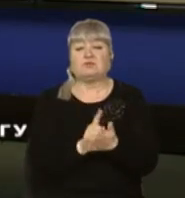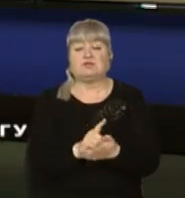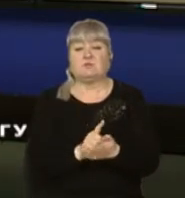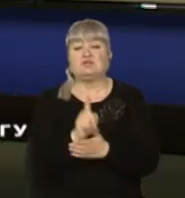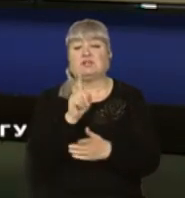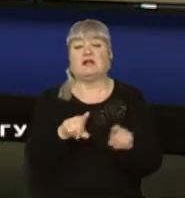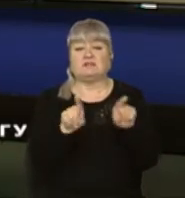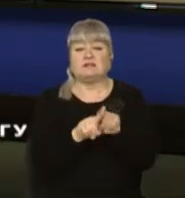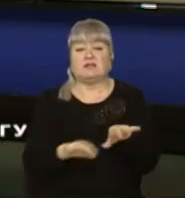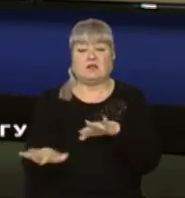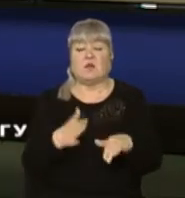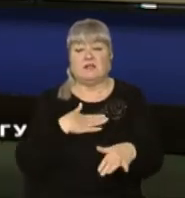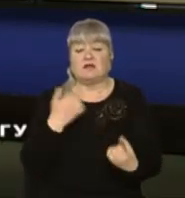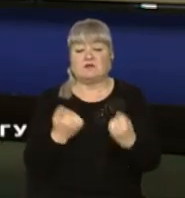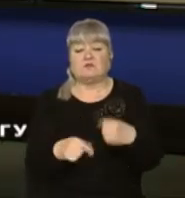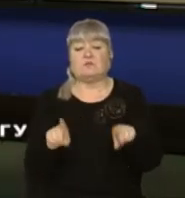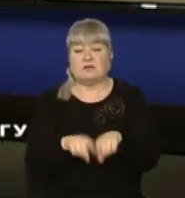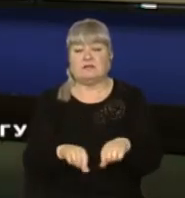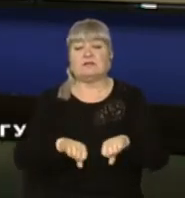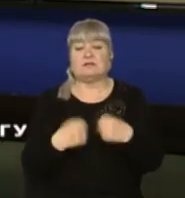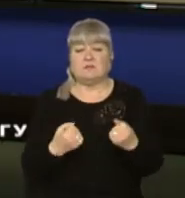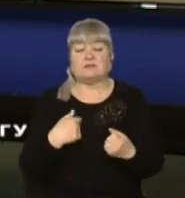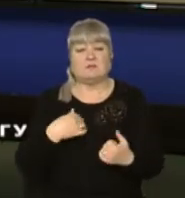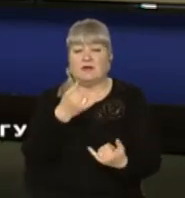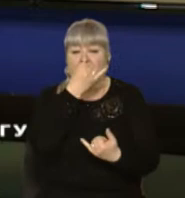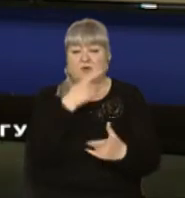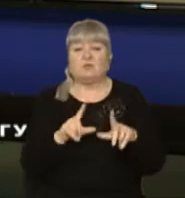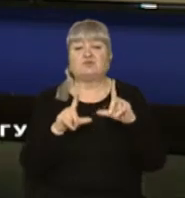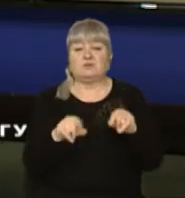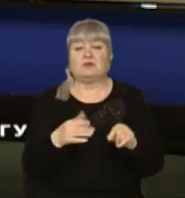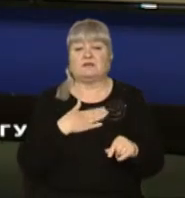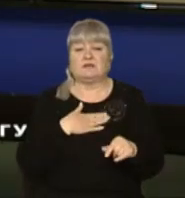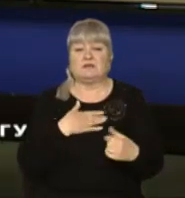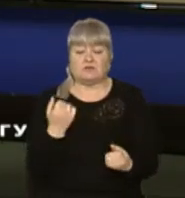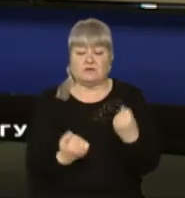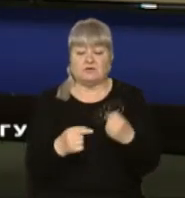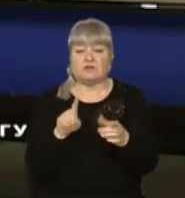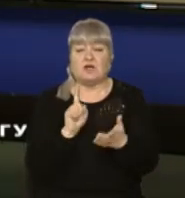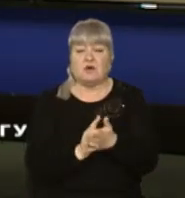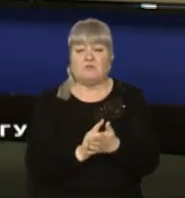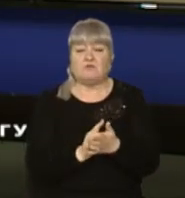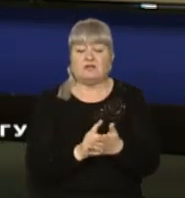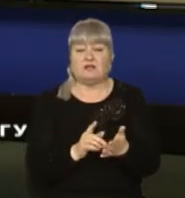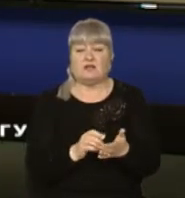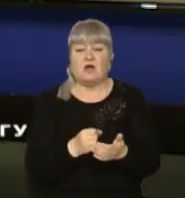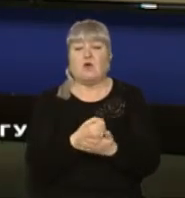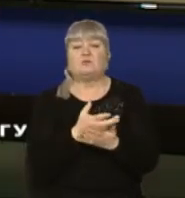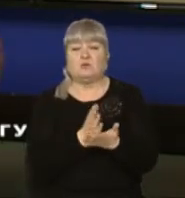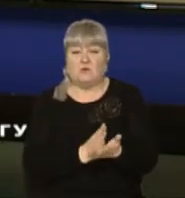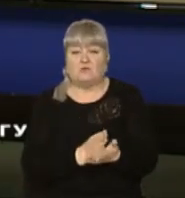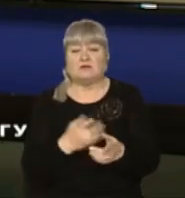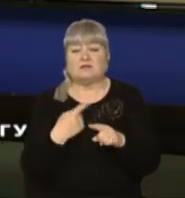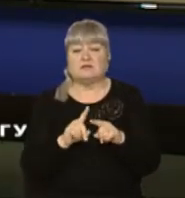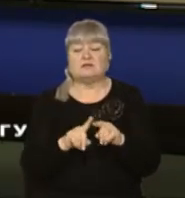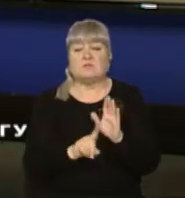наші автомобілі теж ламаються, ми не можемо виїжджати на наших автомобілях, тому що вони повинні обслуговуватися. І все це розпочинається з